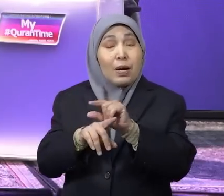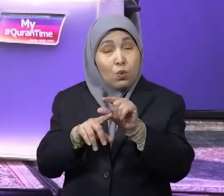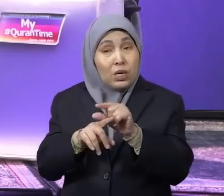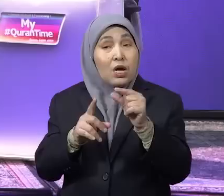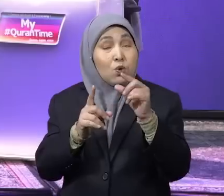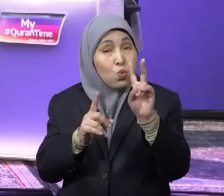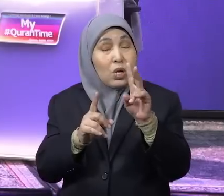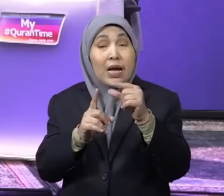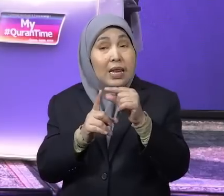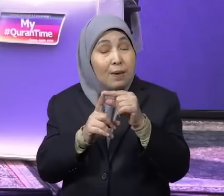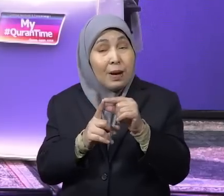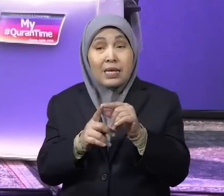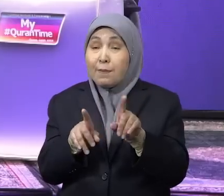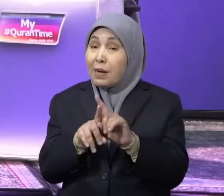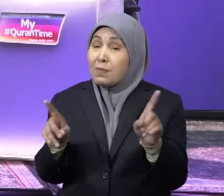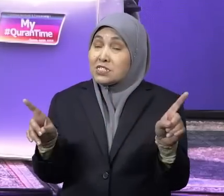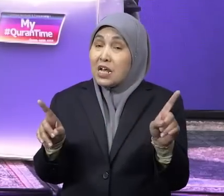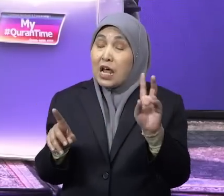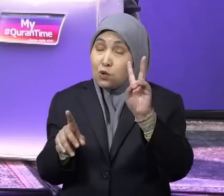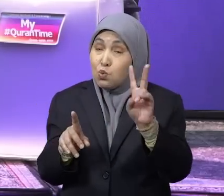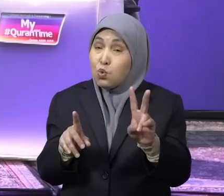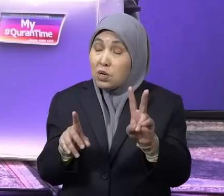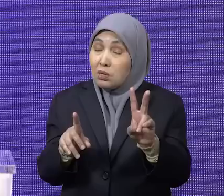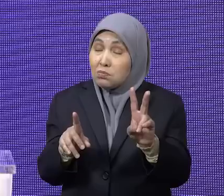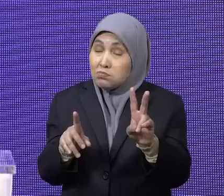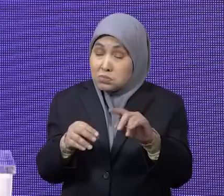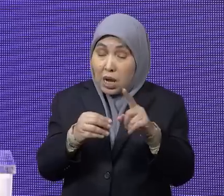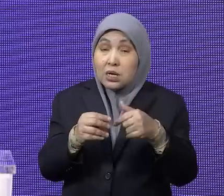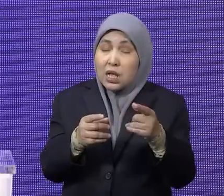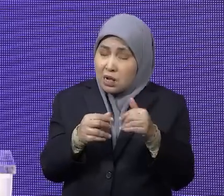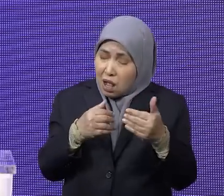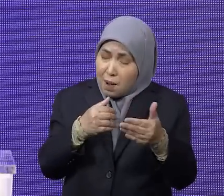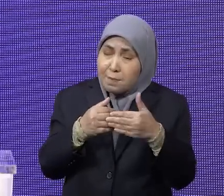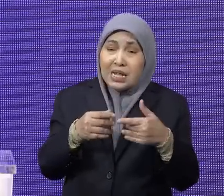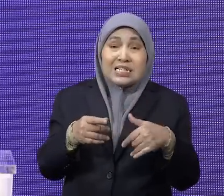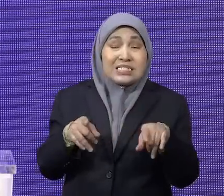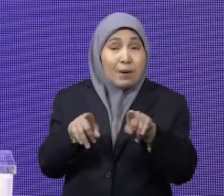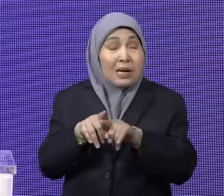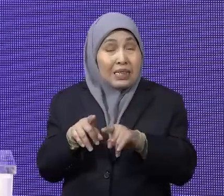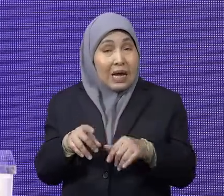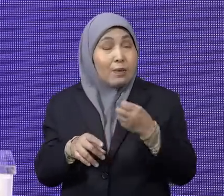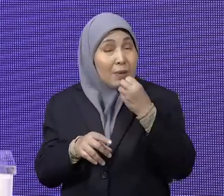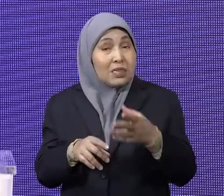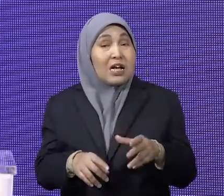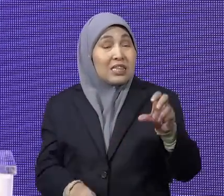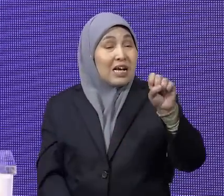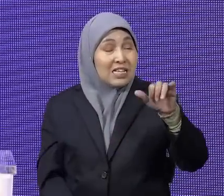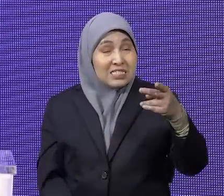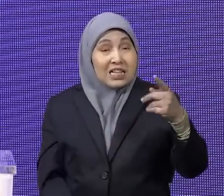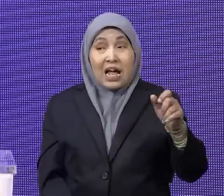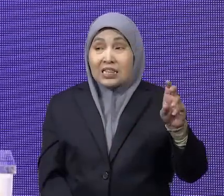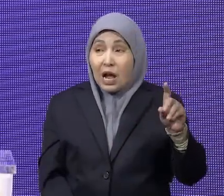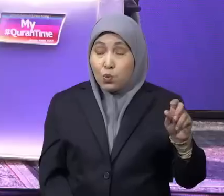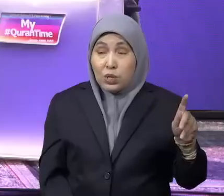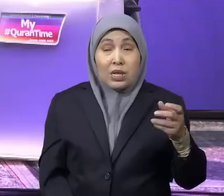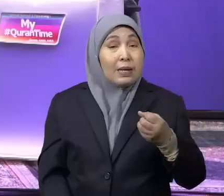dua kalimah yang berbeza dalam dua insiden yang hampir sama. Insiden yang pertama, yang ini yang dinyatakan oleh Syekh Tantawi pada jawapan